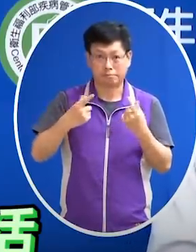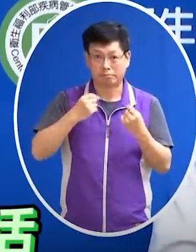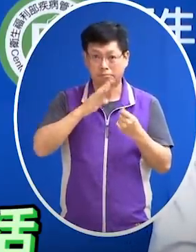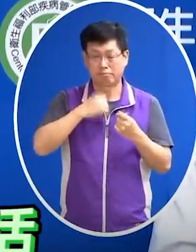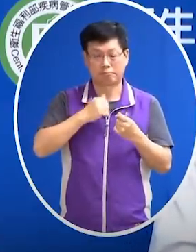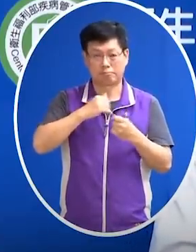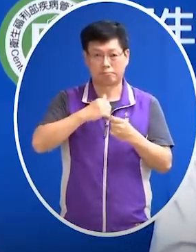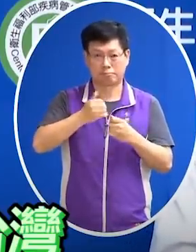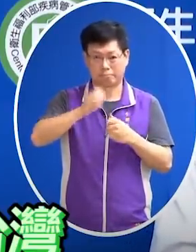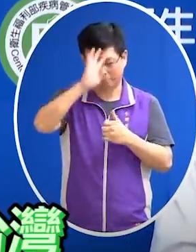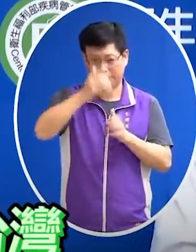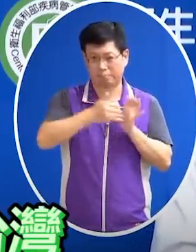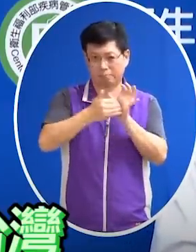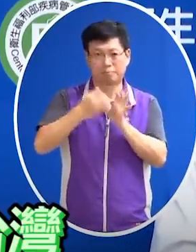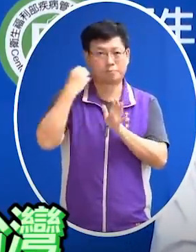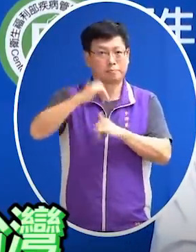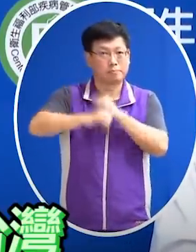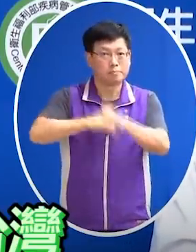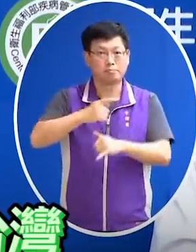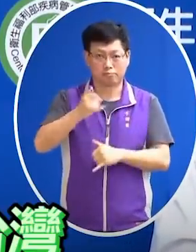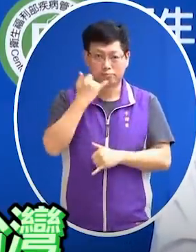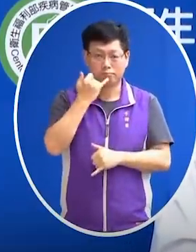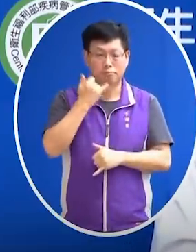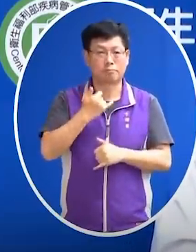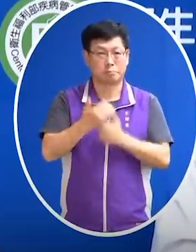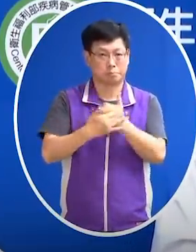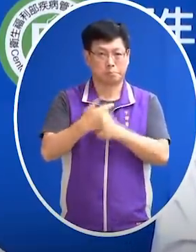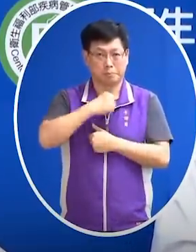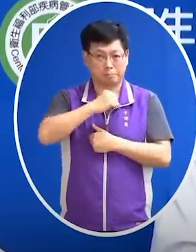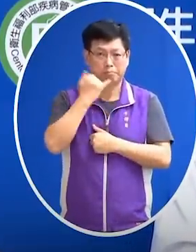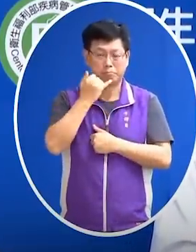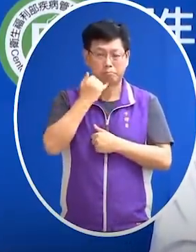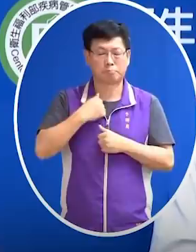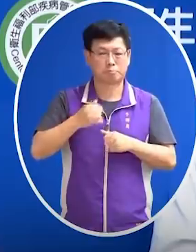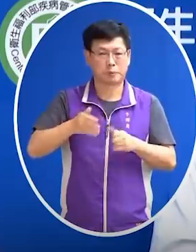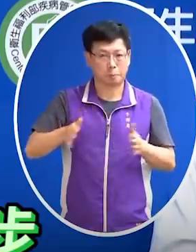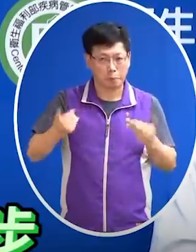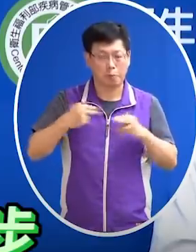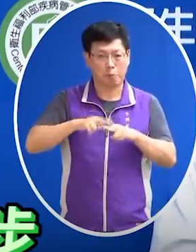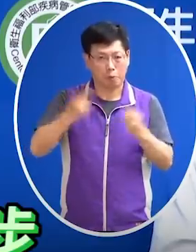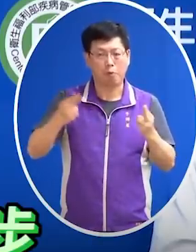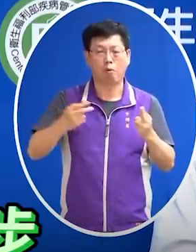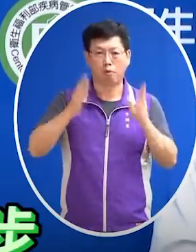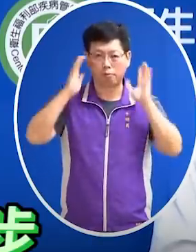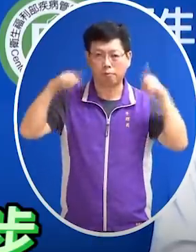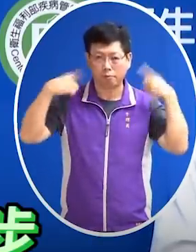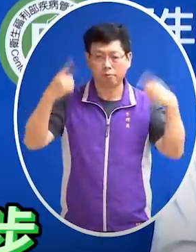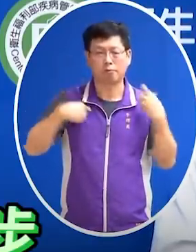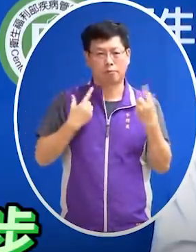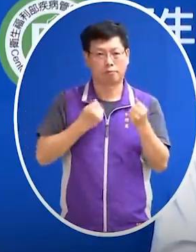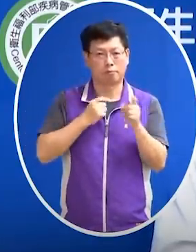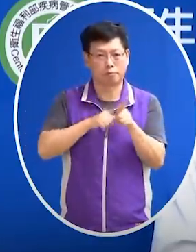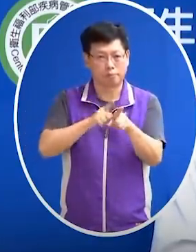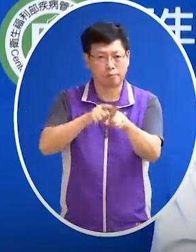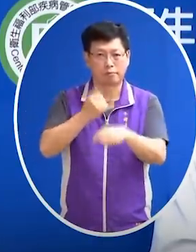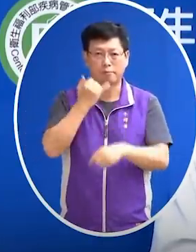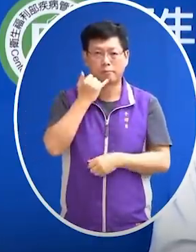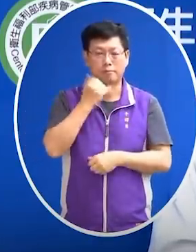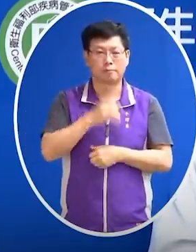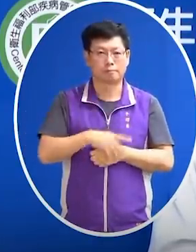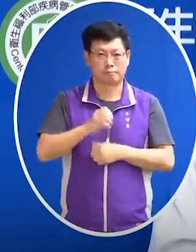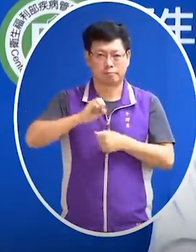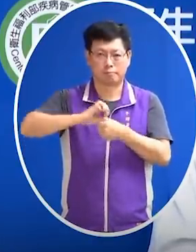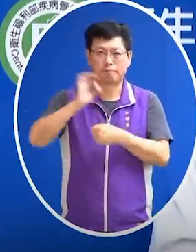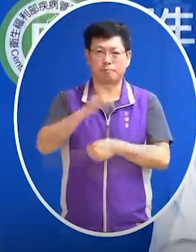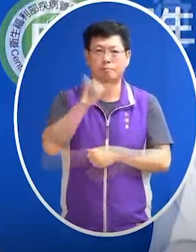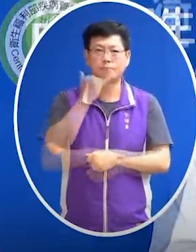新生活，那这样子才能够让我们台湾开放的程度恢复我们正常生活的脚步，能够